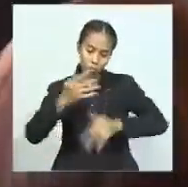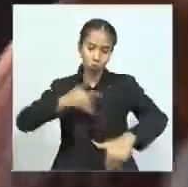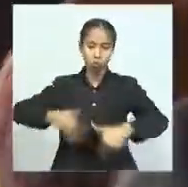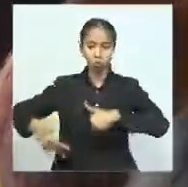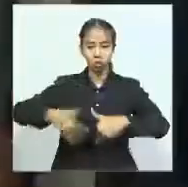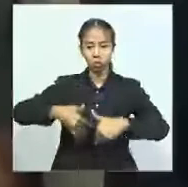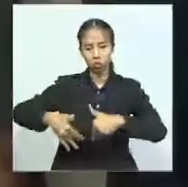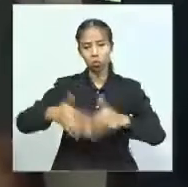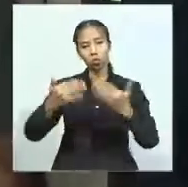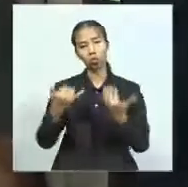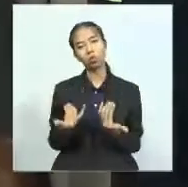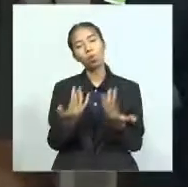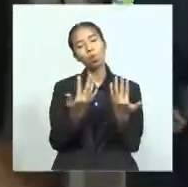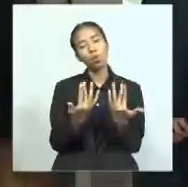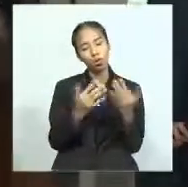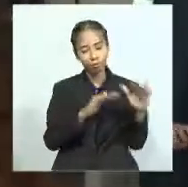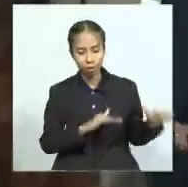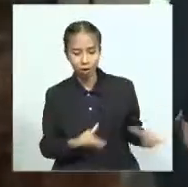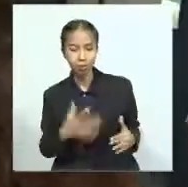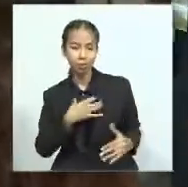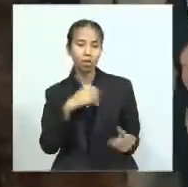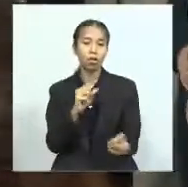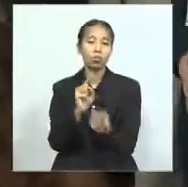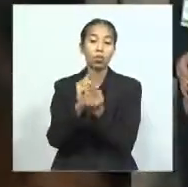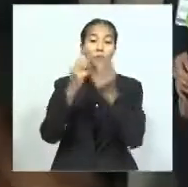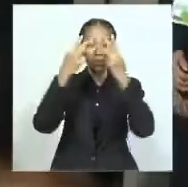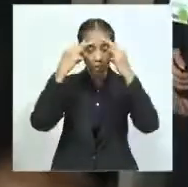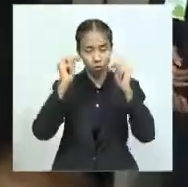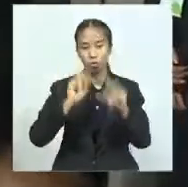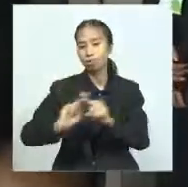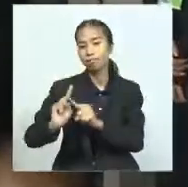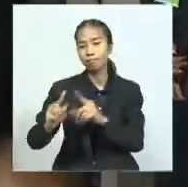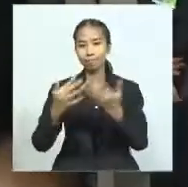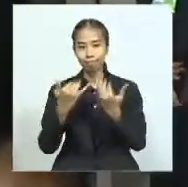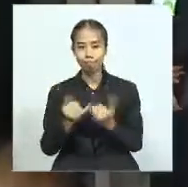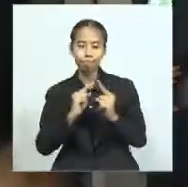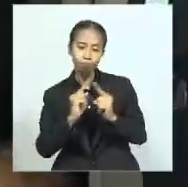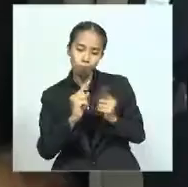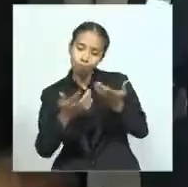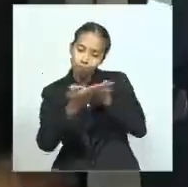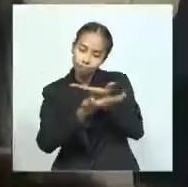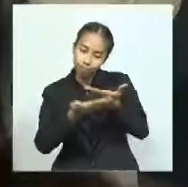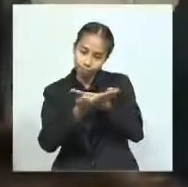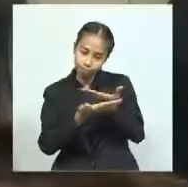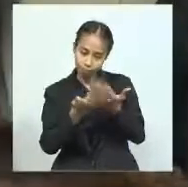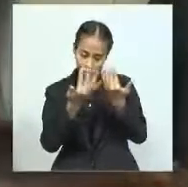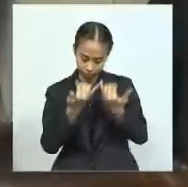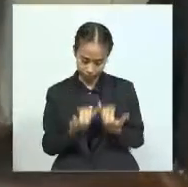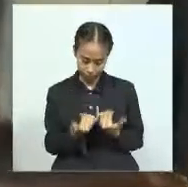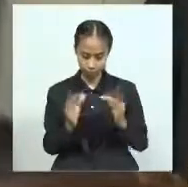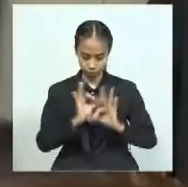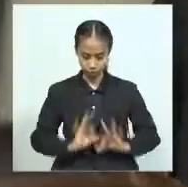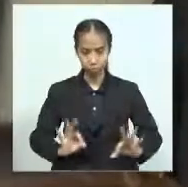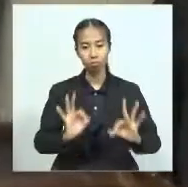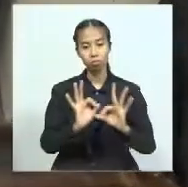ที่นะคะที่มารอต้อนรับหรือว่าอยากมาพบเจอกับนายกรัฐมนตรีนะคะซึ่งก็มีการพูดคุยว่าการสร้างระบบขนส่งมวล